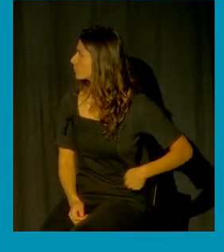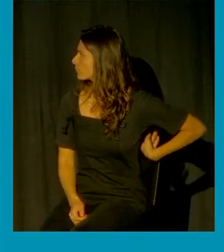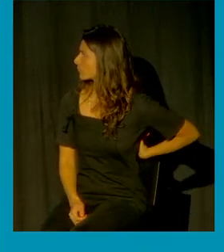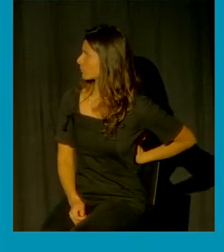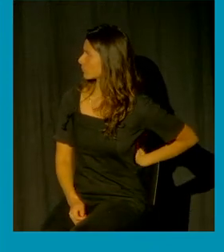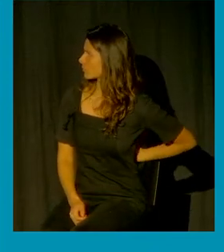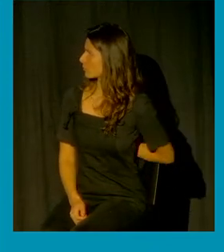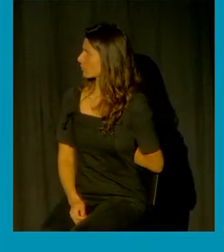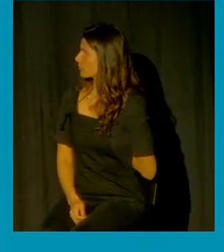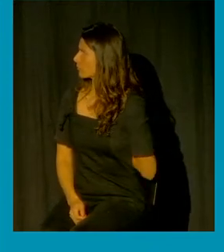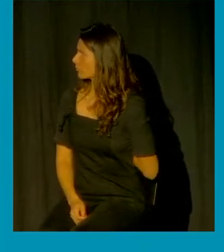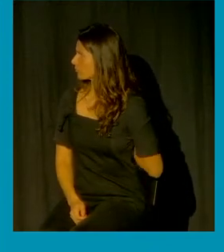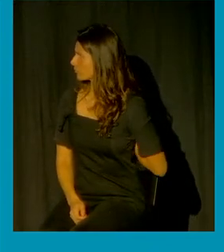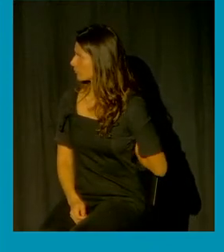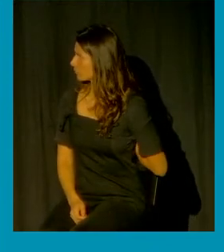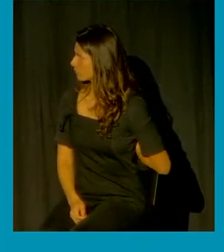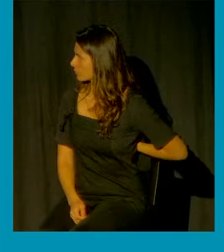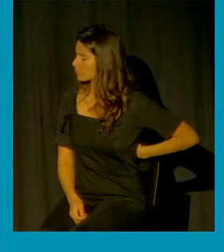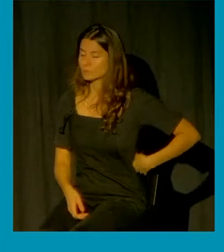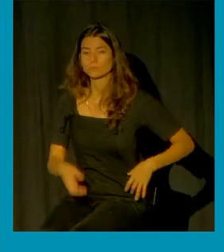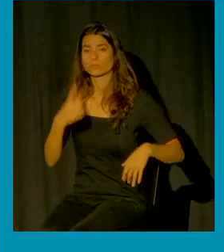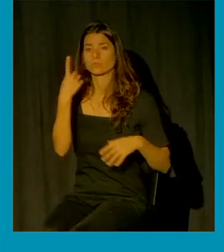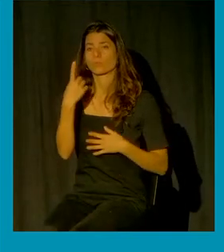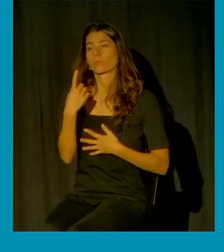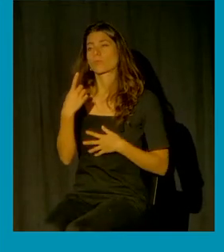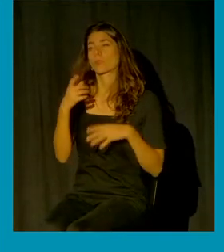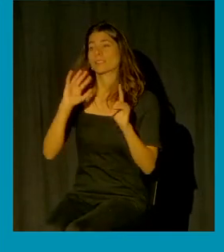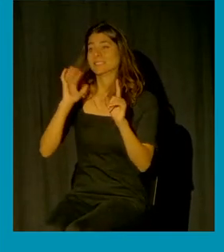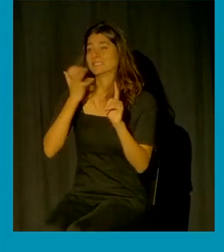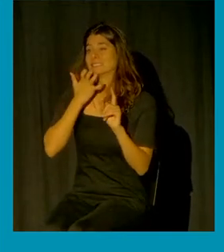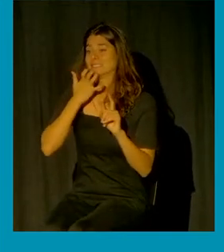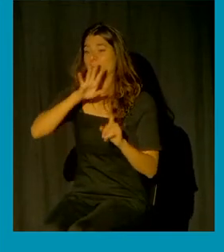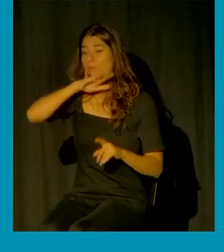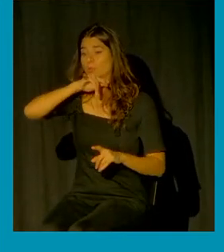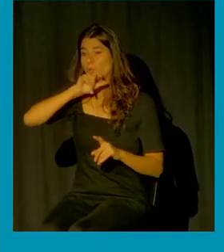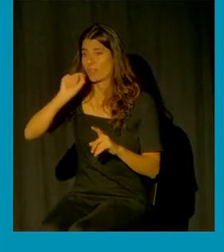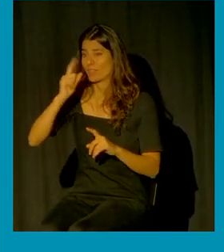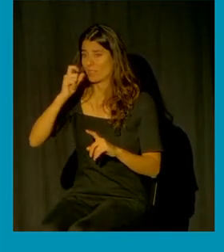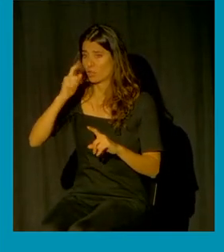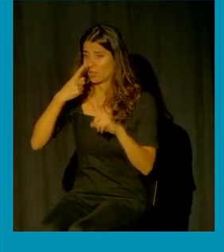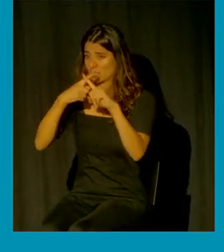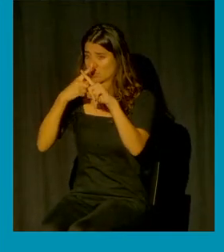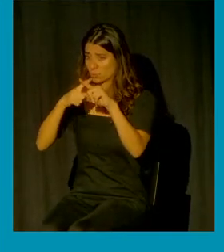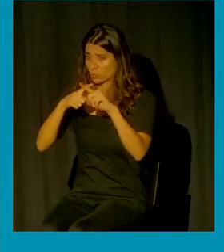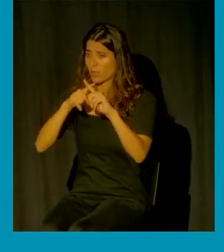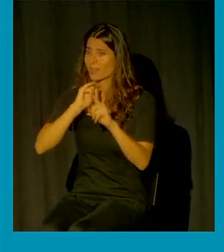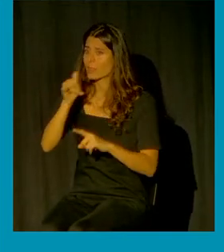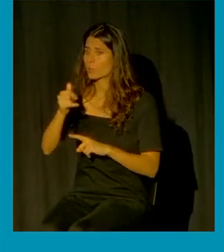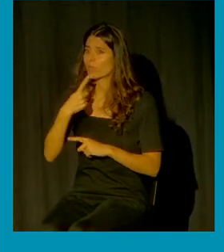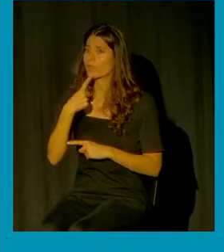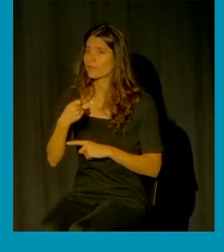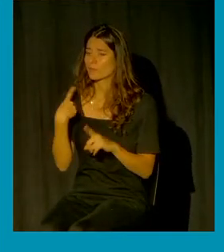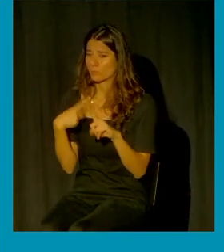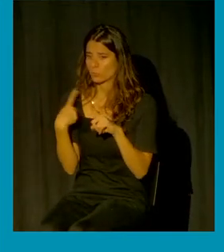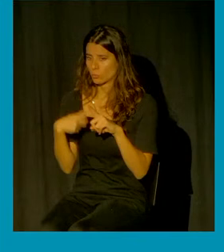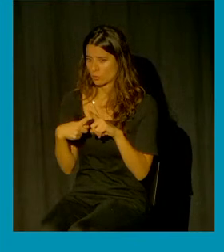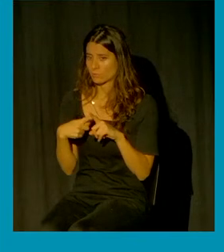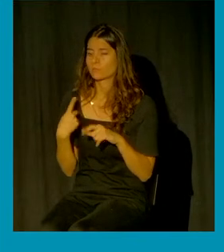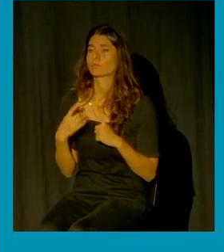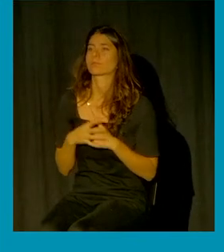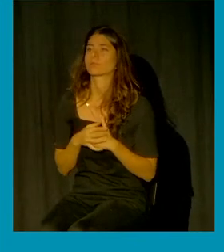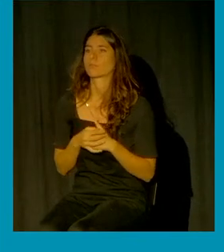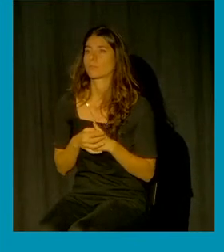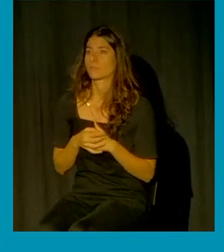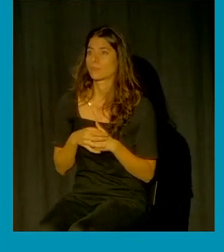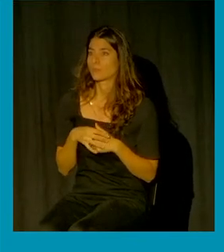específiques de denúncia de les violències digitals sexuals és el fet que a banda d'alguns canals com el